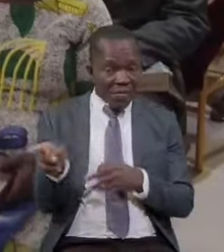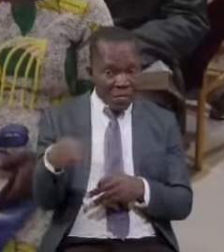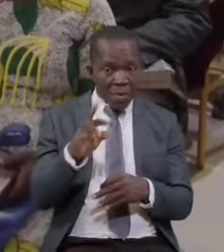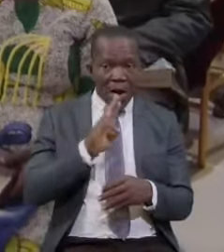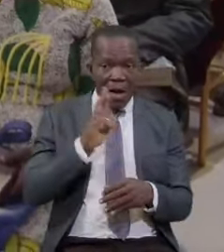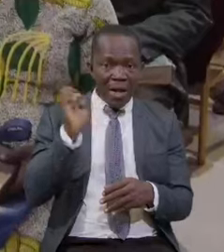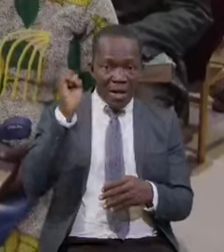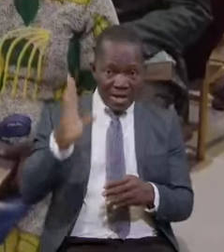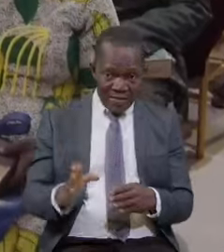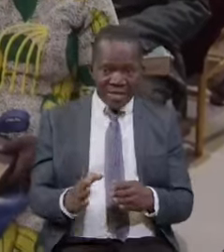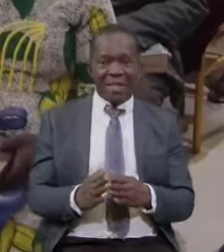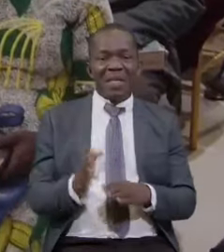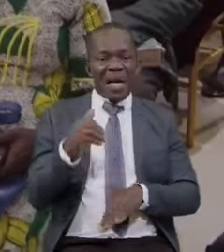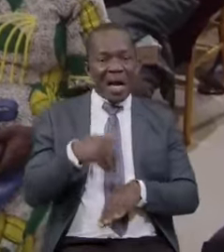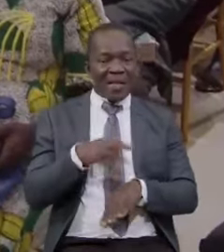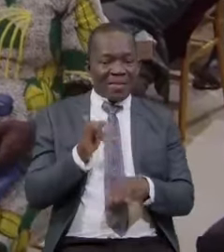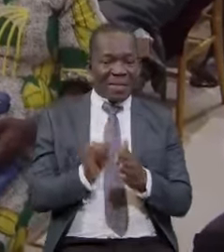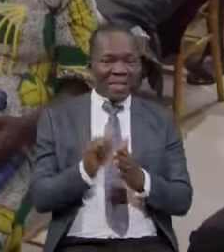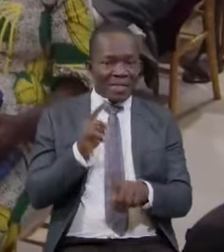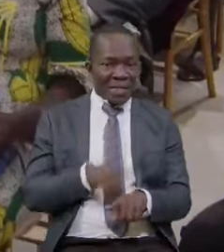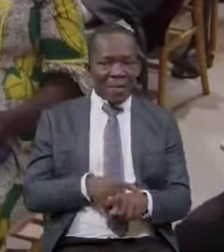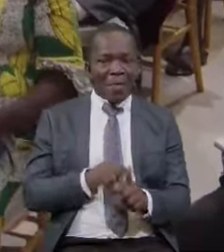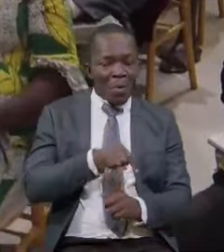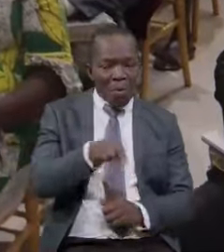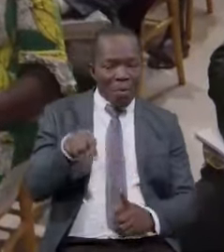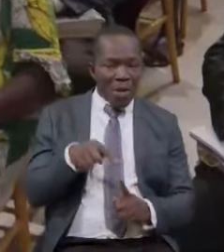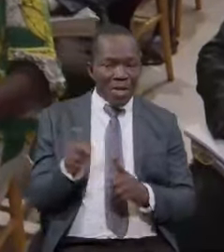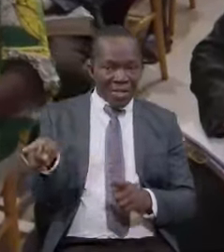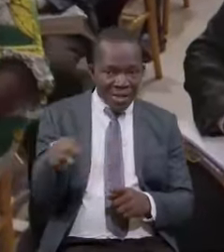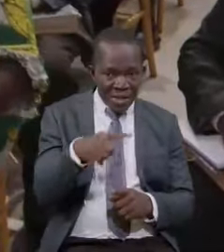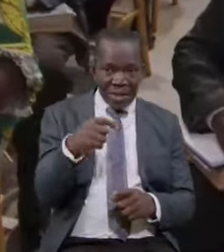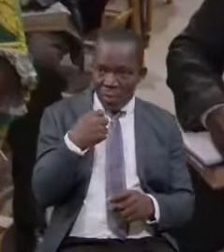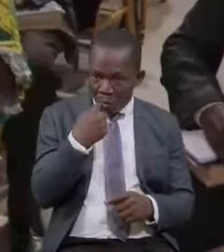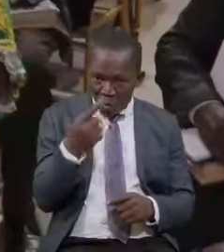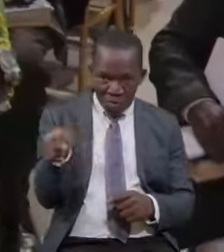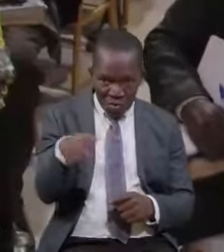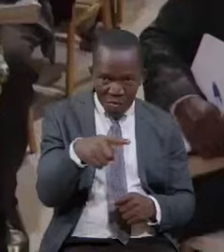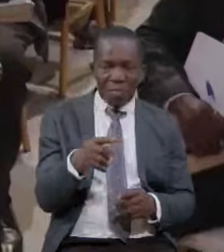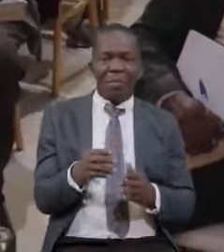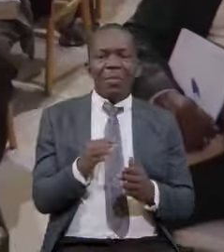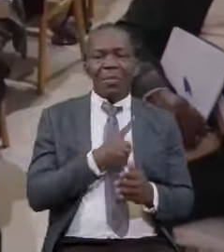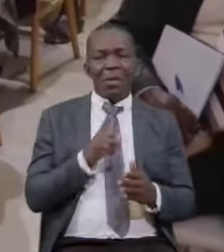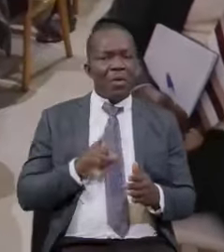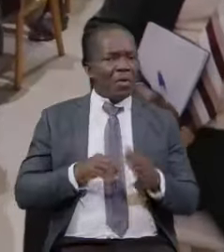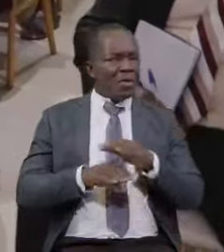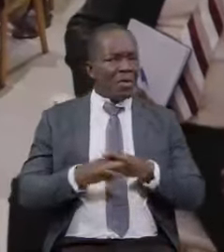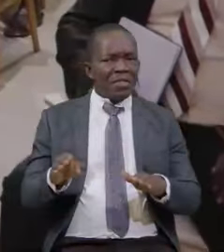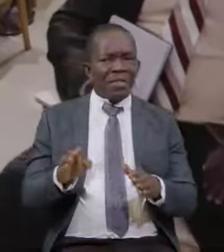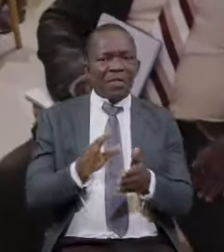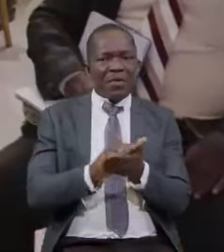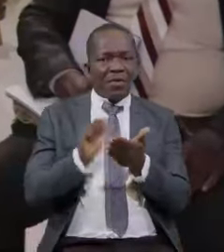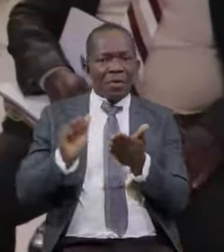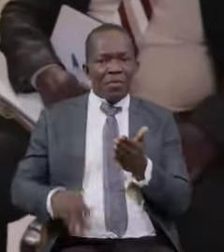moment-là quand ils disent que tu prends la retraite le Seigneur ne t'arrache pas le ministère